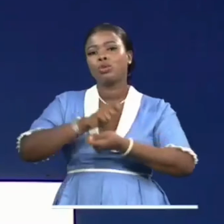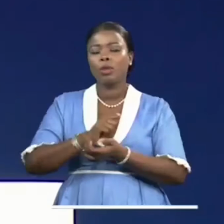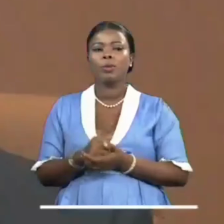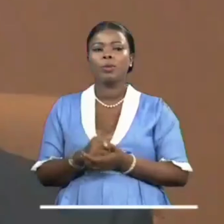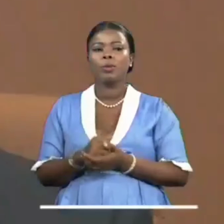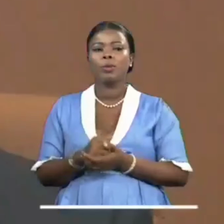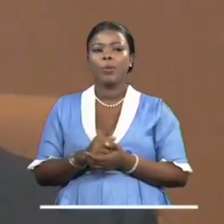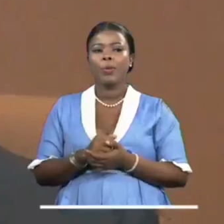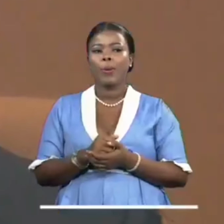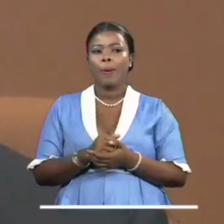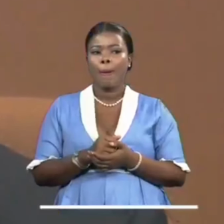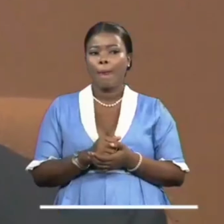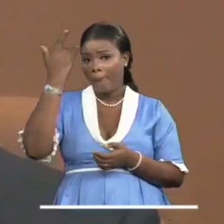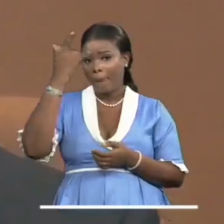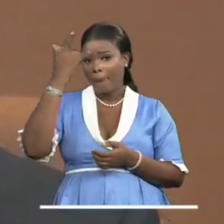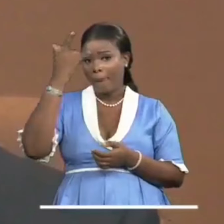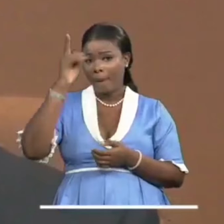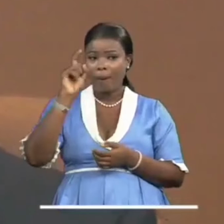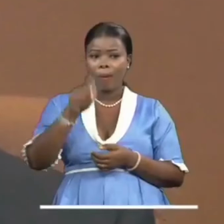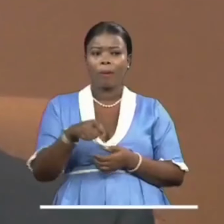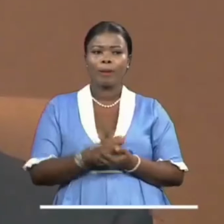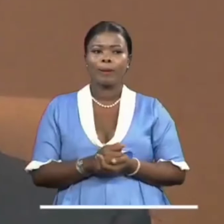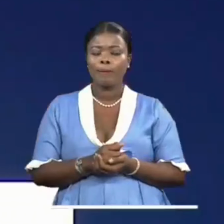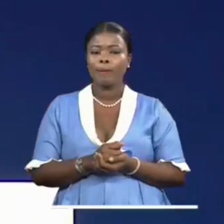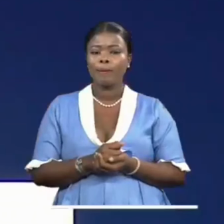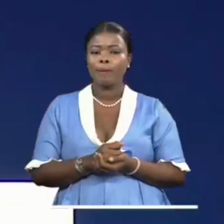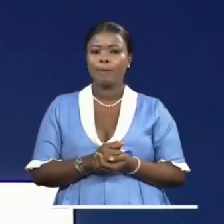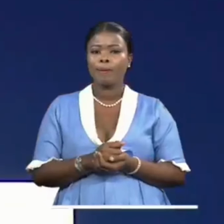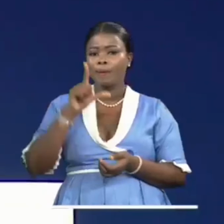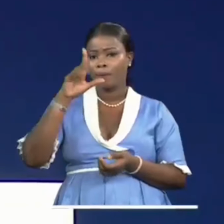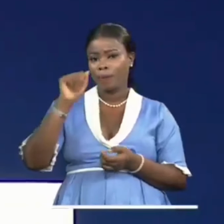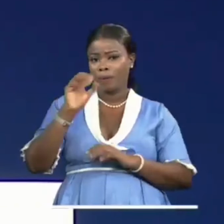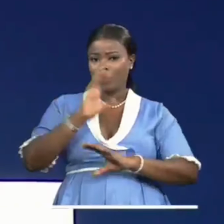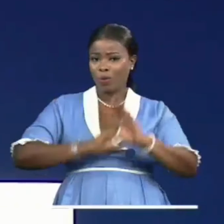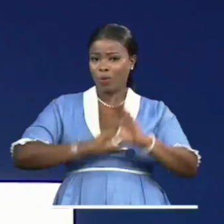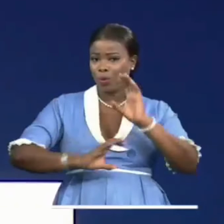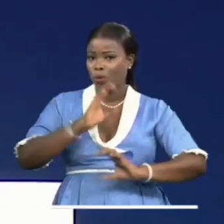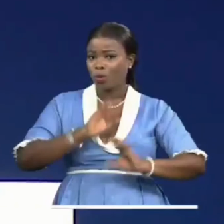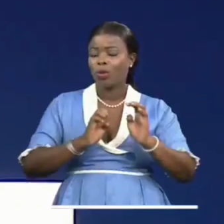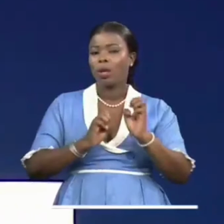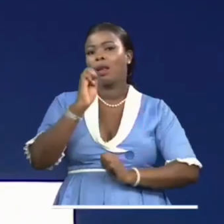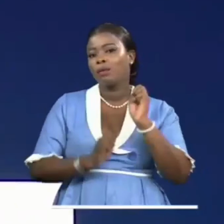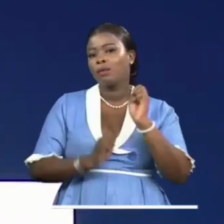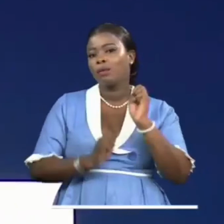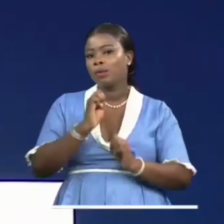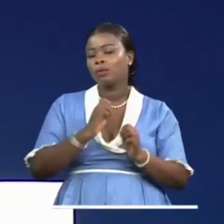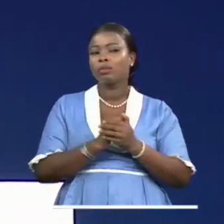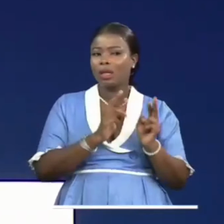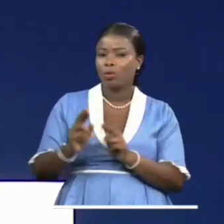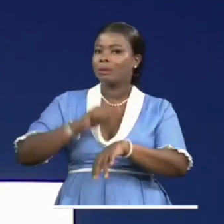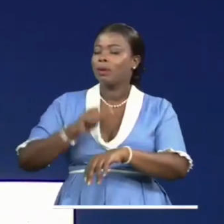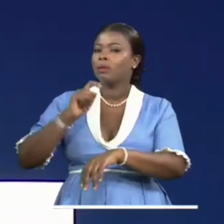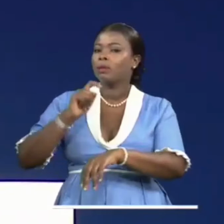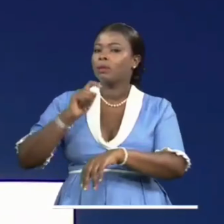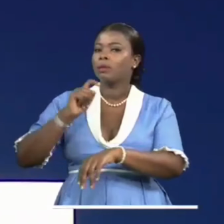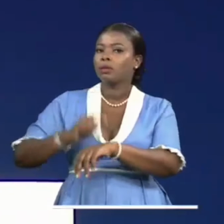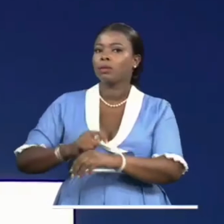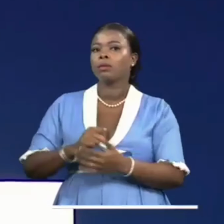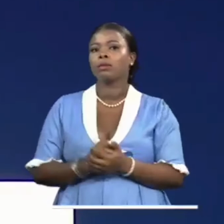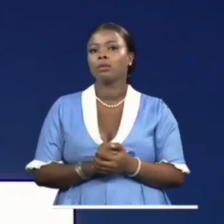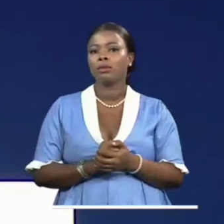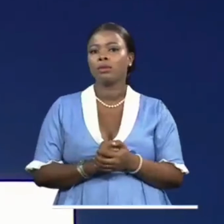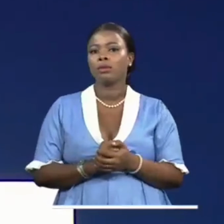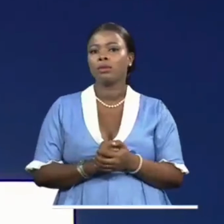une conduite de changement et il faut impulquer la culture de l'évaluation régulièrement dans un cadre qui sera défini avec